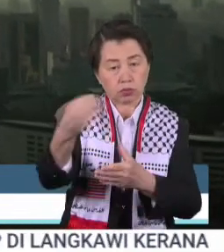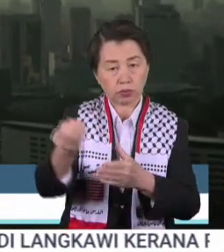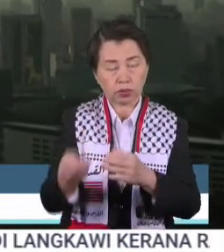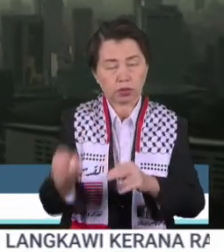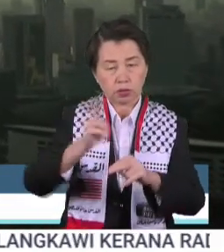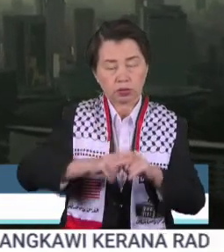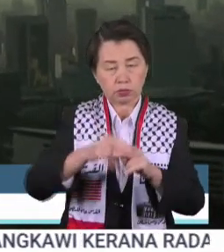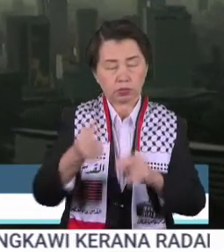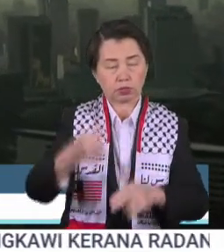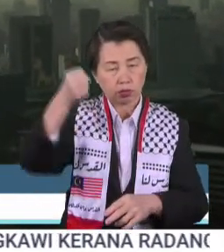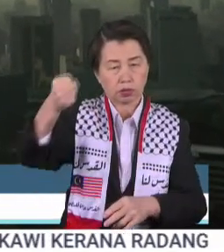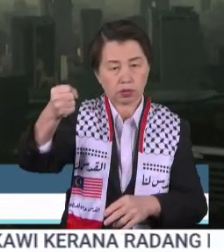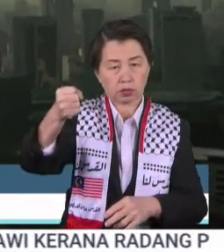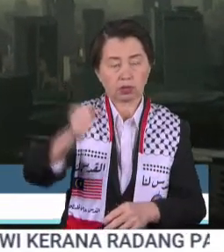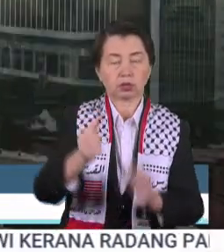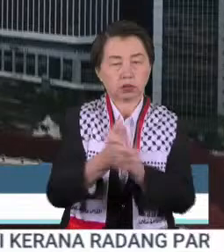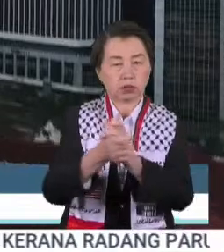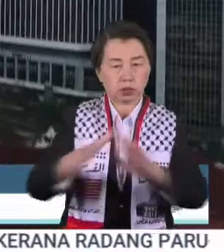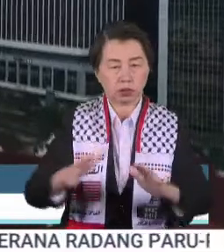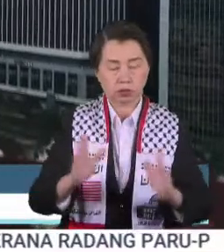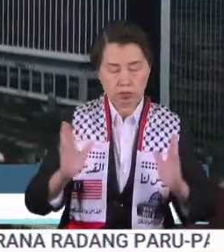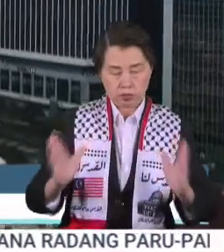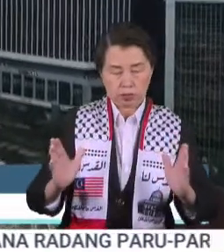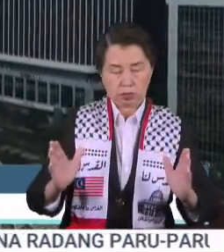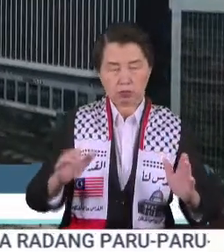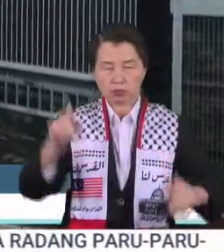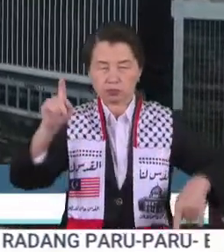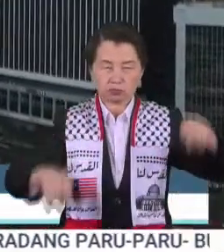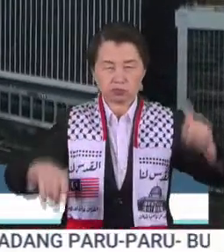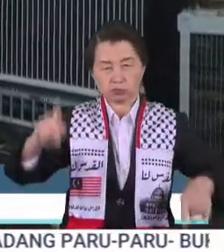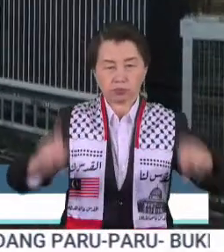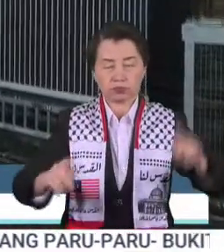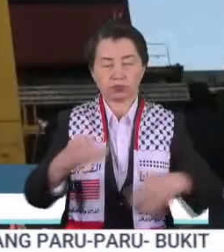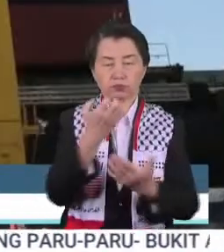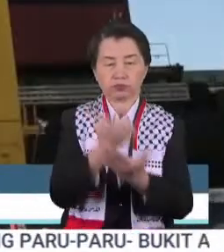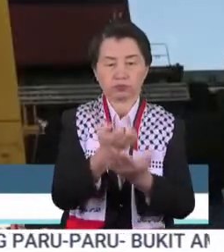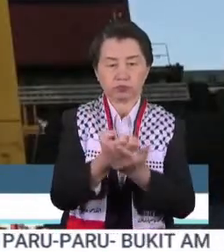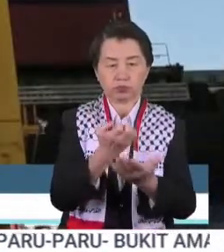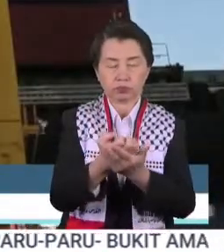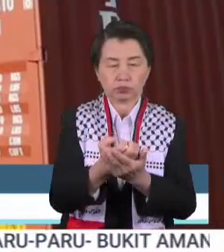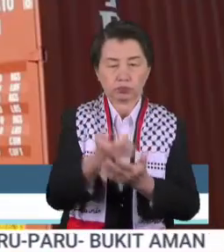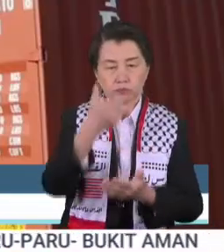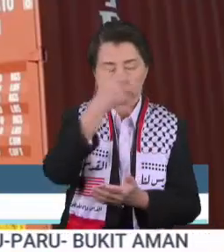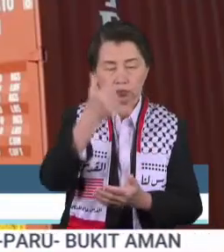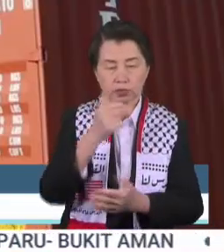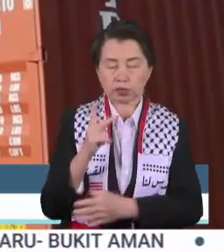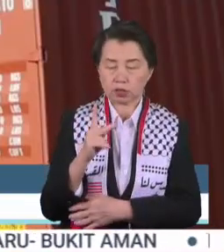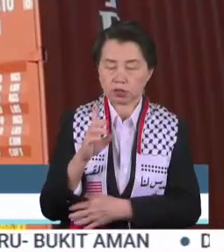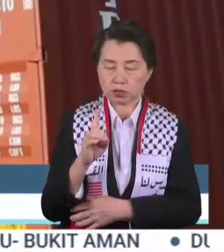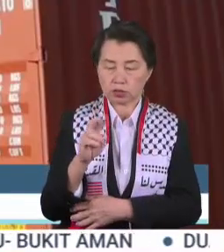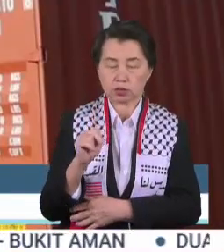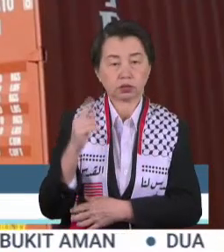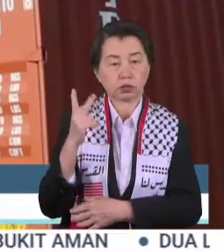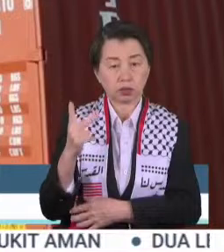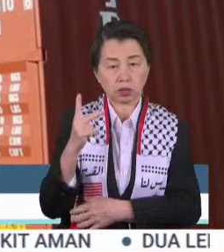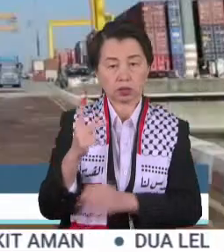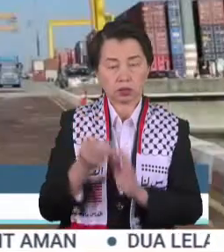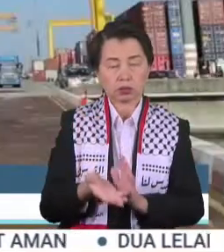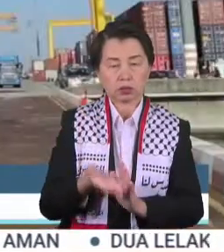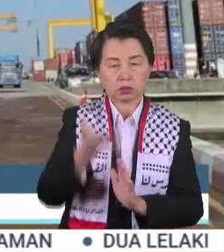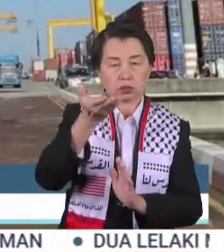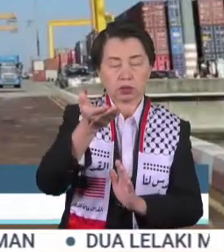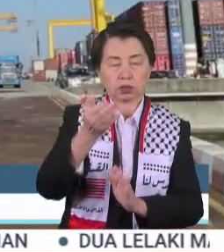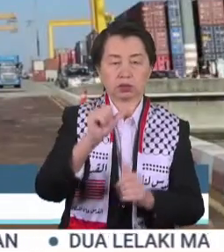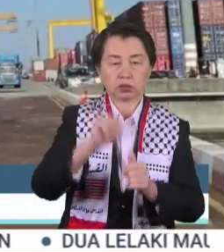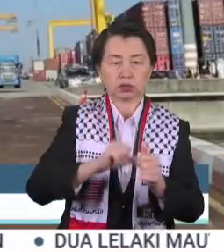meningkatkan pegangan aset selamat dalam tempoh ketidaktentuan ekonomi. Keluaran dalam negara kasar KDNK meningkat